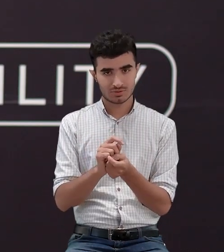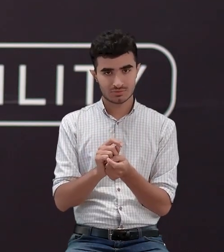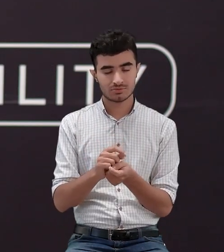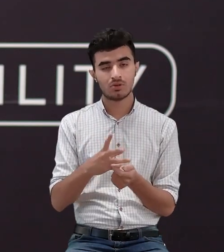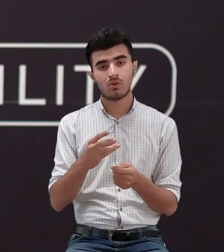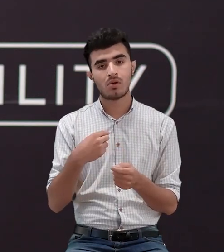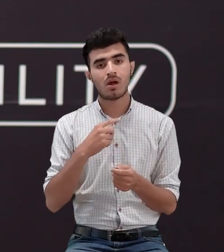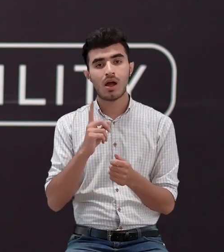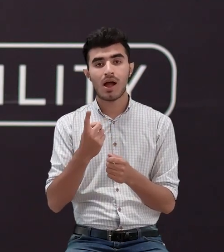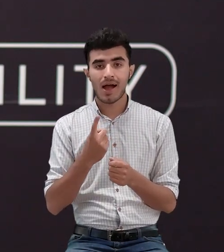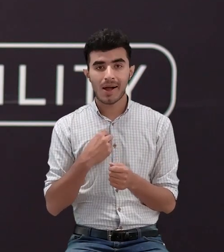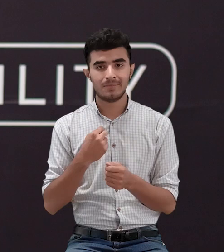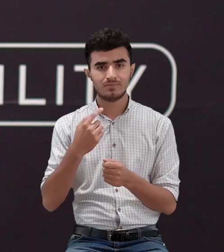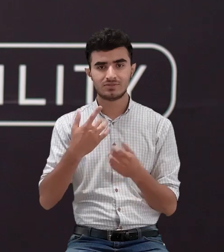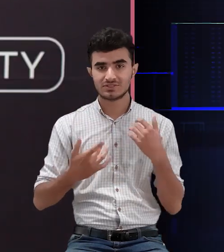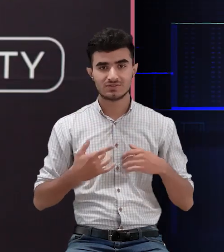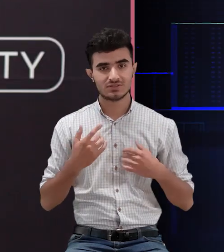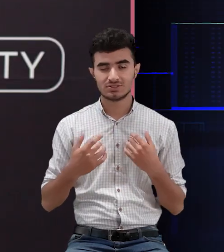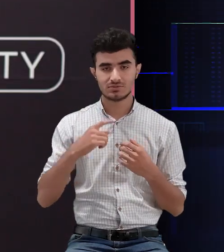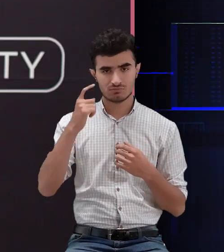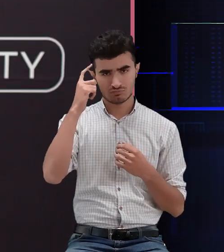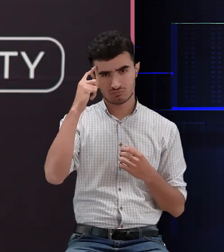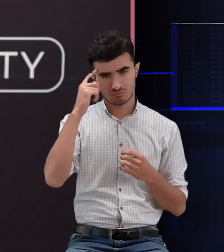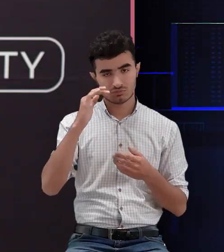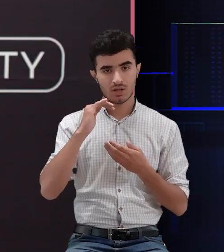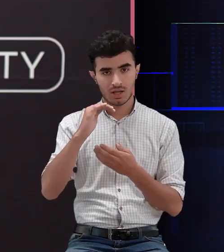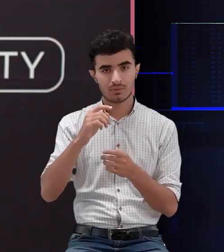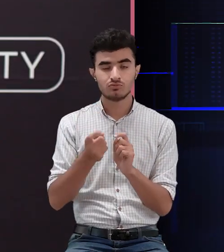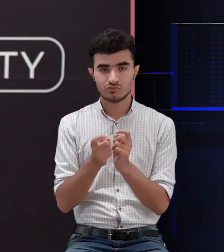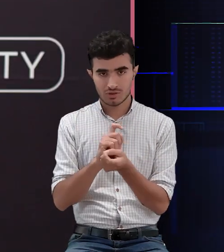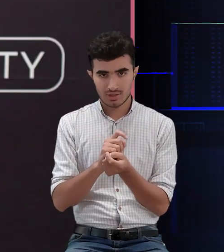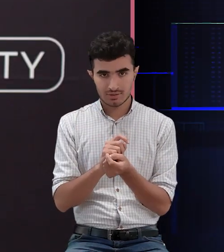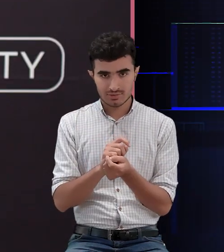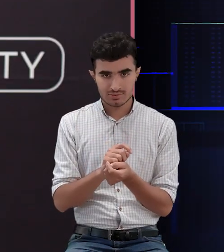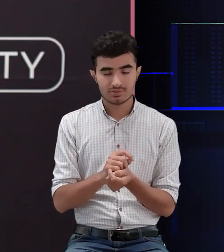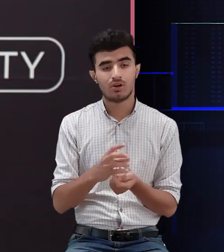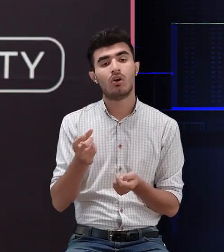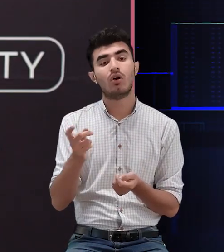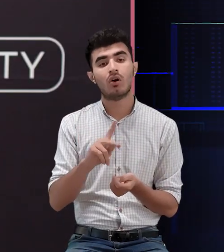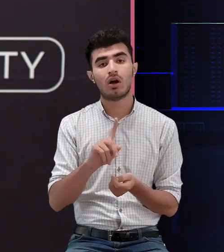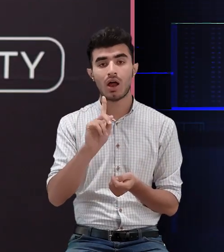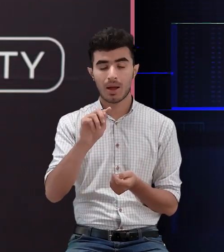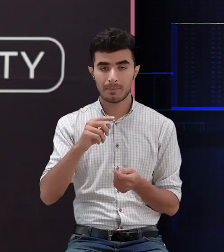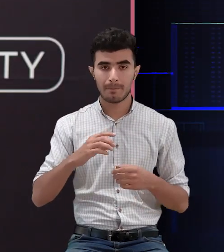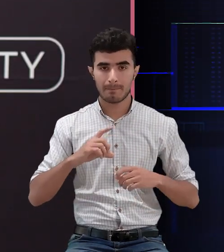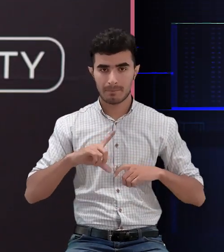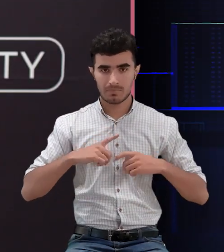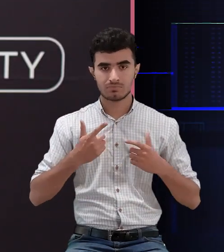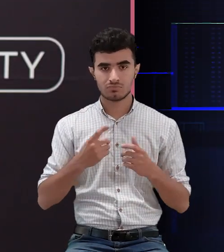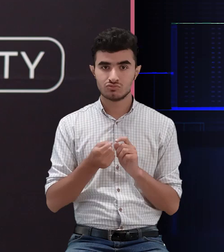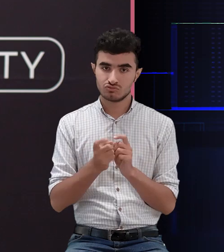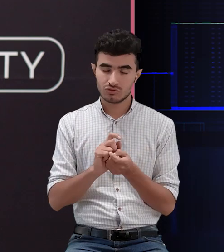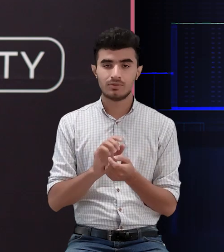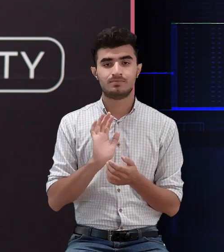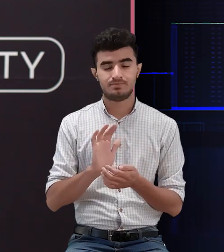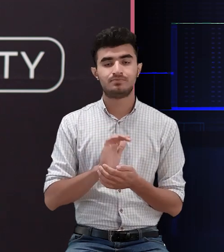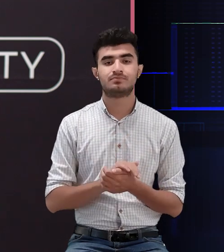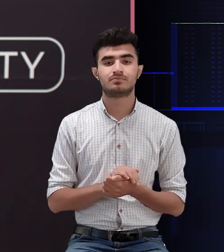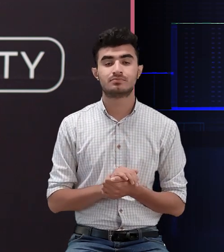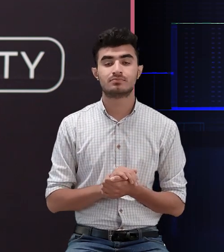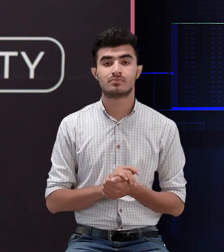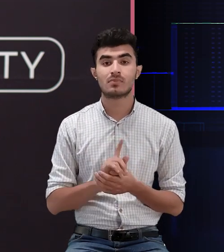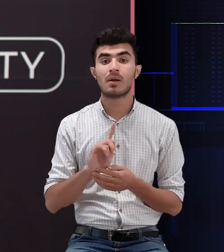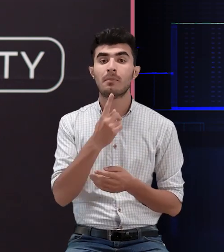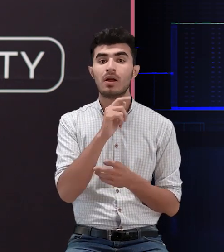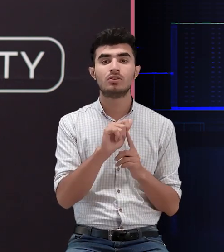आपकी एक्सपेक्टेशंस, आपकी तवक्कुआत अपने बच्चे से बदलें और अपने आप को भी बच्चे के लिए बदलें.